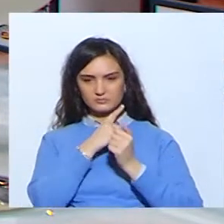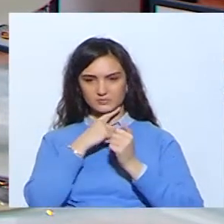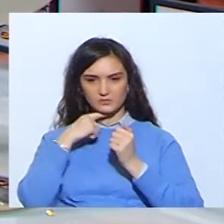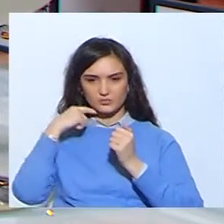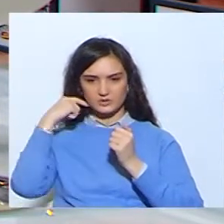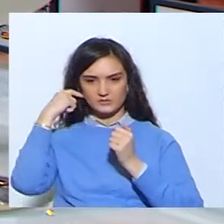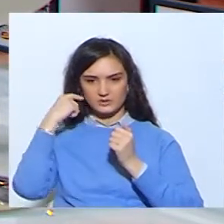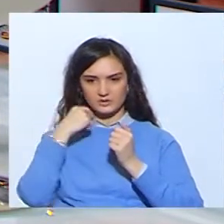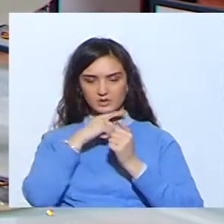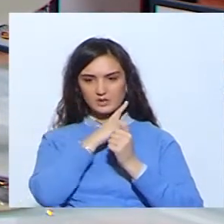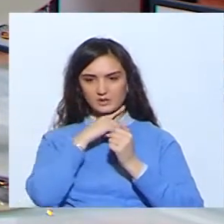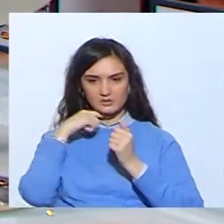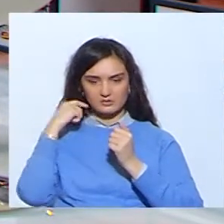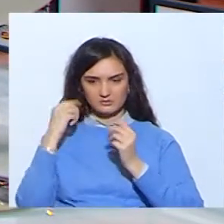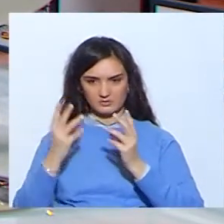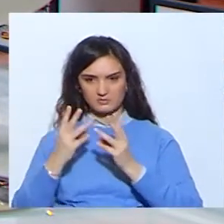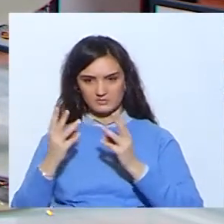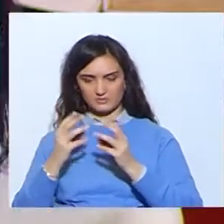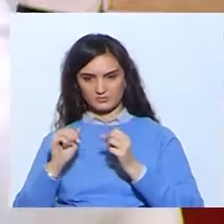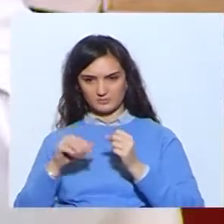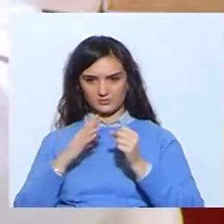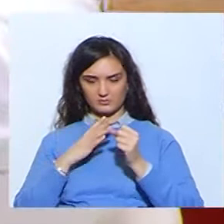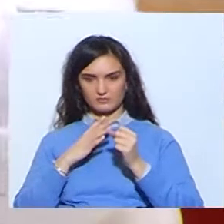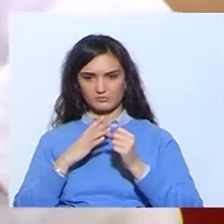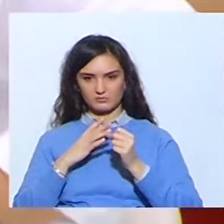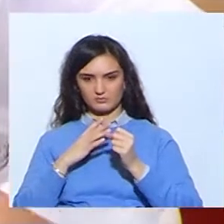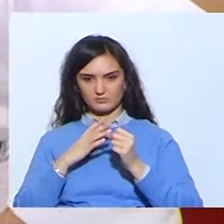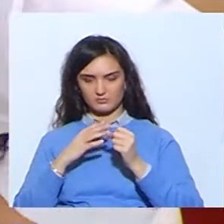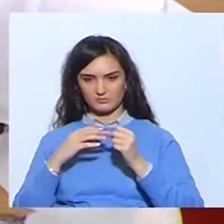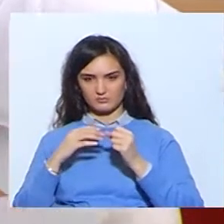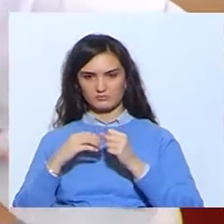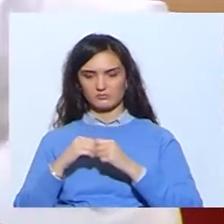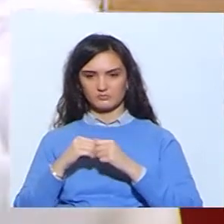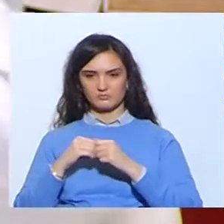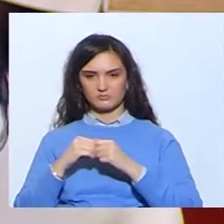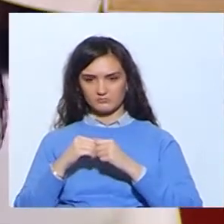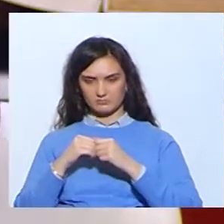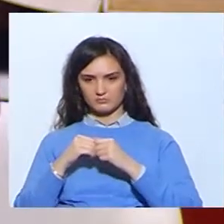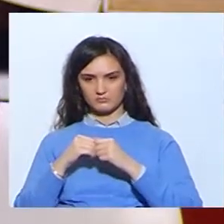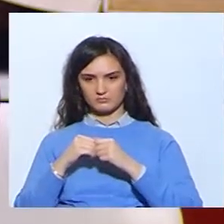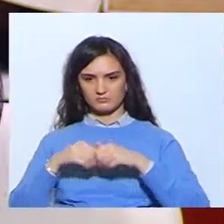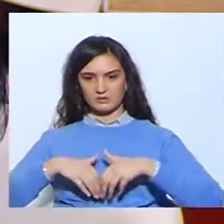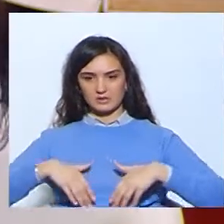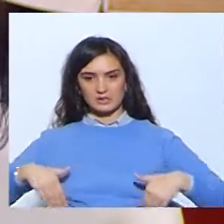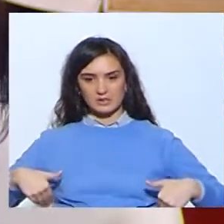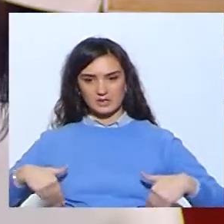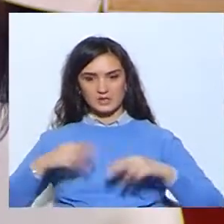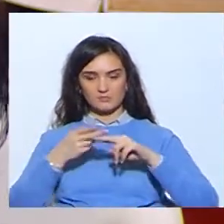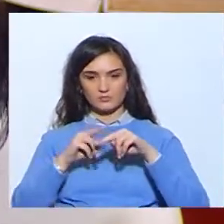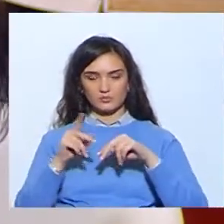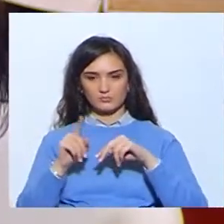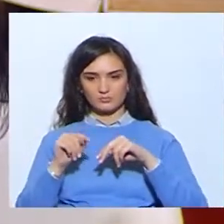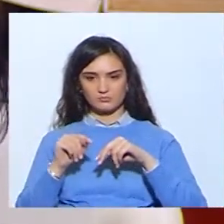შემოსაზღვრული, ანუ ყელი მთლიანად არის დამწვარი. გარშემოწერილობა, გულმკერდი არის მთლიანად დამწვარი, გარშემოწერილობა. რატო?